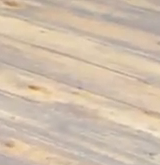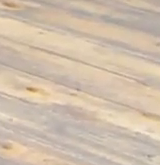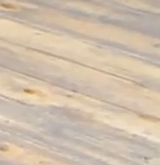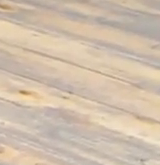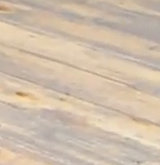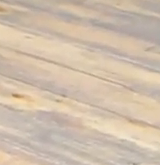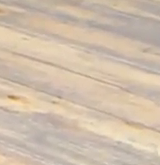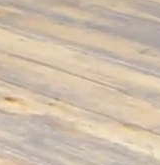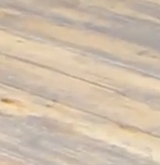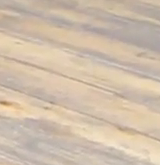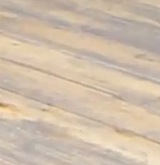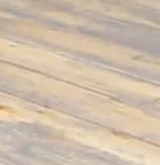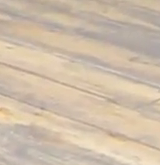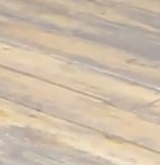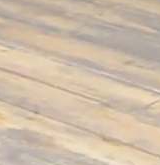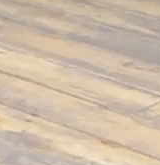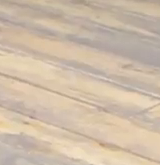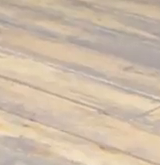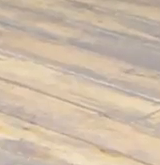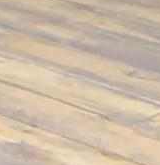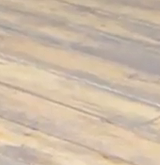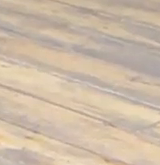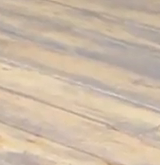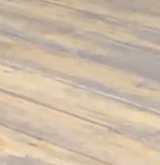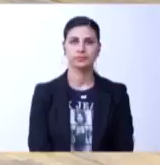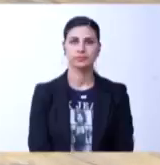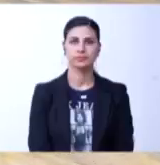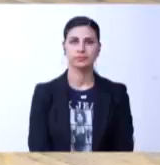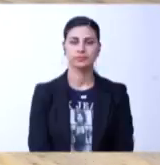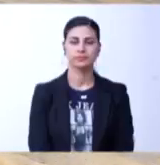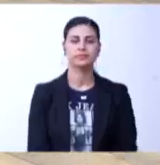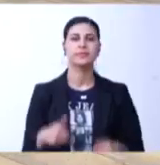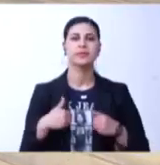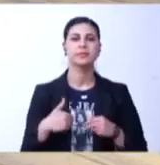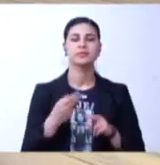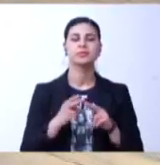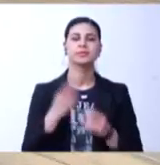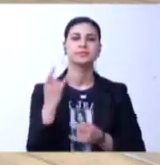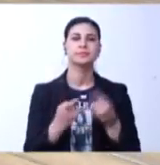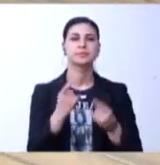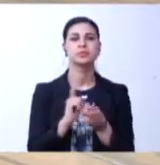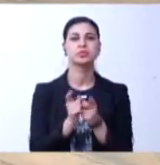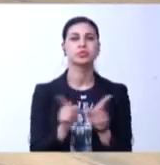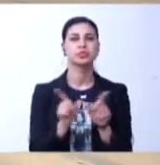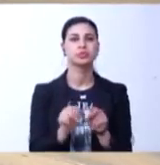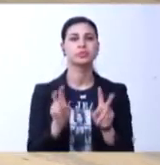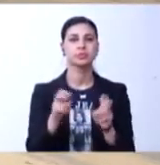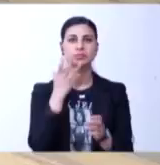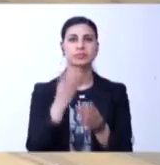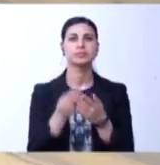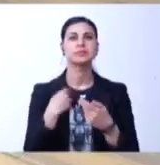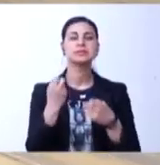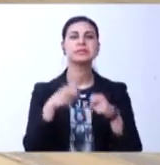დილამშვიდობისა, ეს საზოგადოებრივია, თქვენ კი უყურებთ გადაცემას პირადი ექიმ მარი მალაზონია სულთო თარგმანით. მე შეგნებულად გავჩერდის